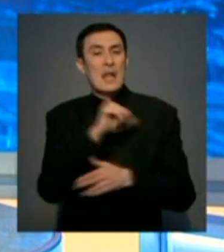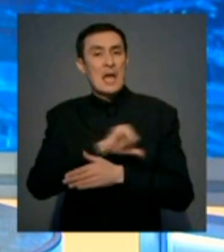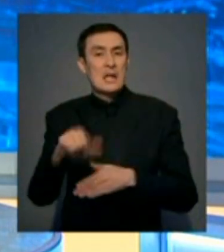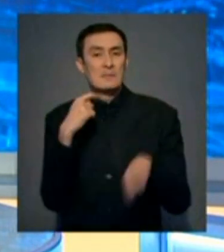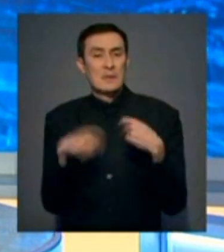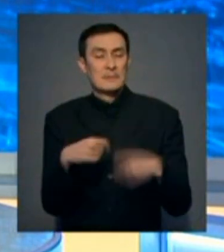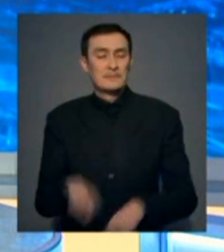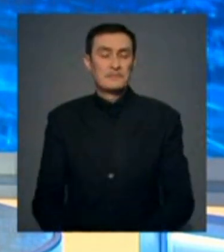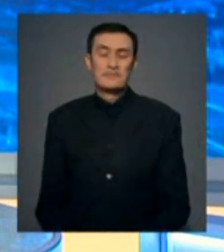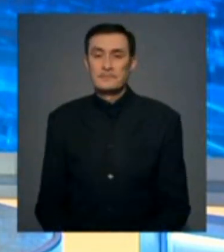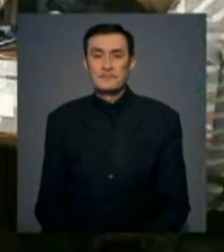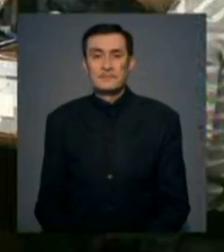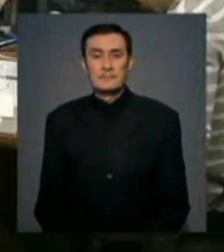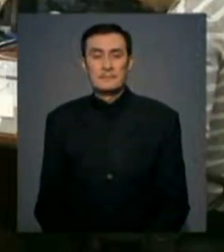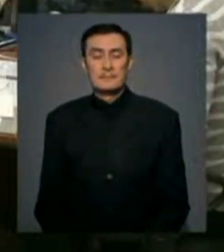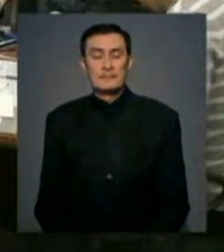Подробности у Мадины Смагуловой.